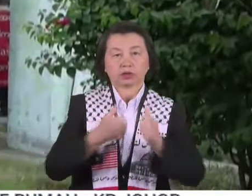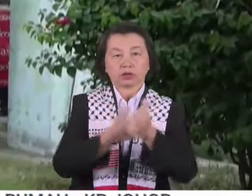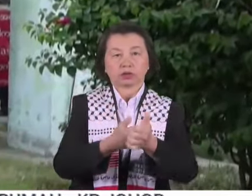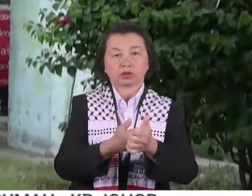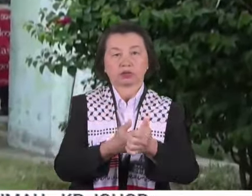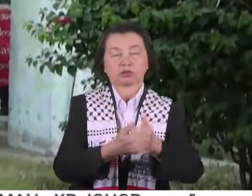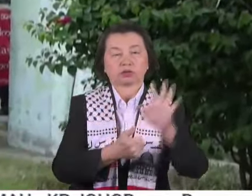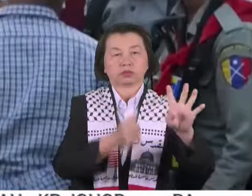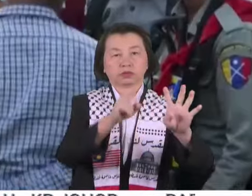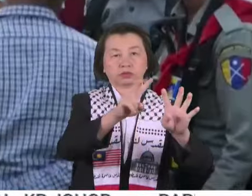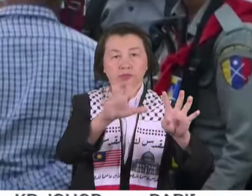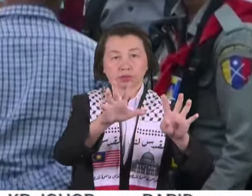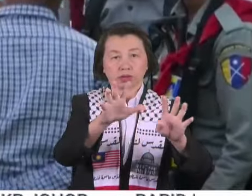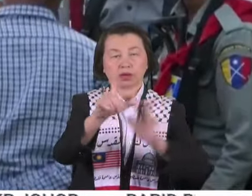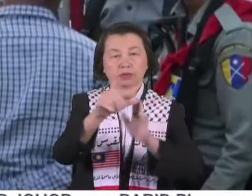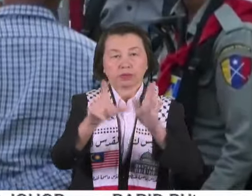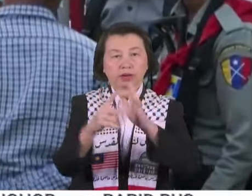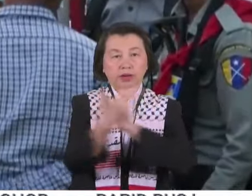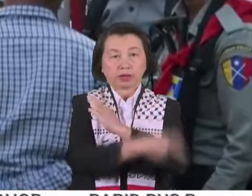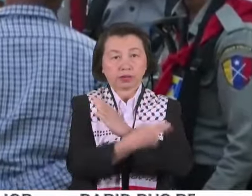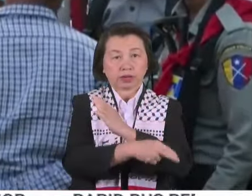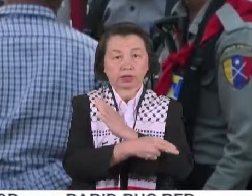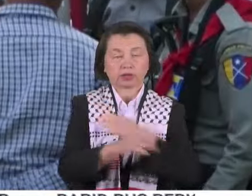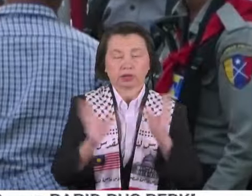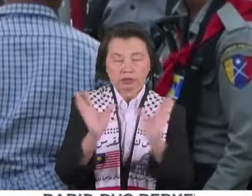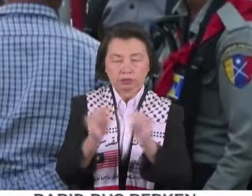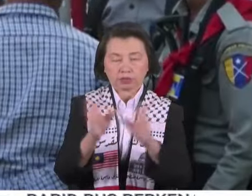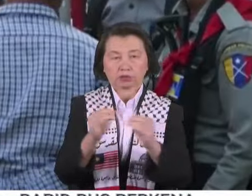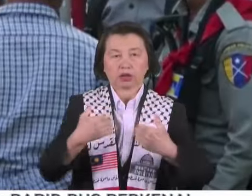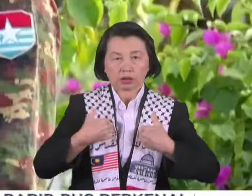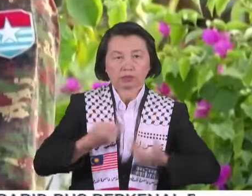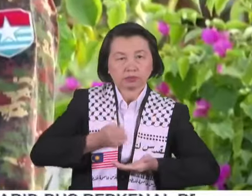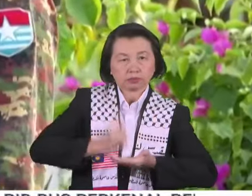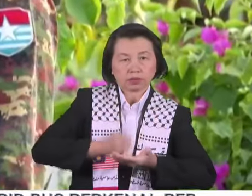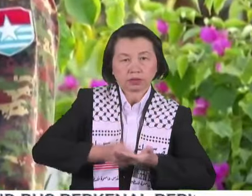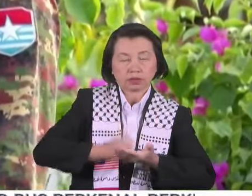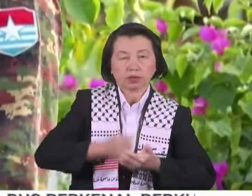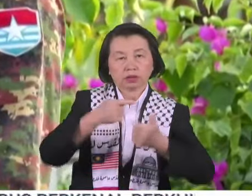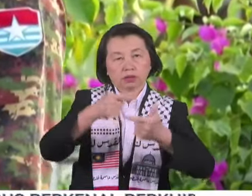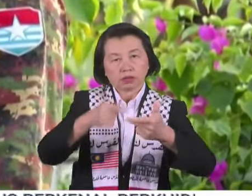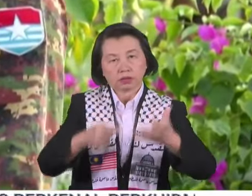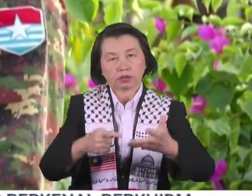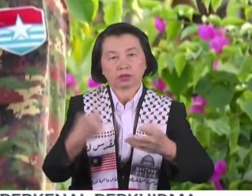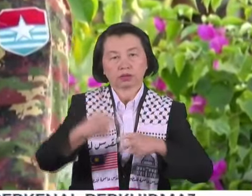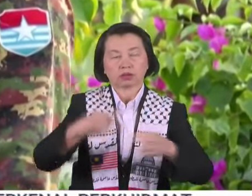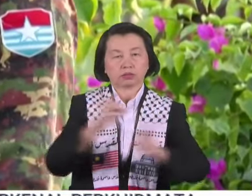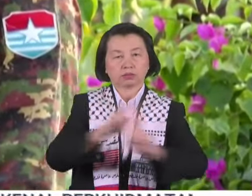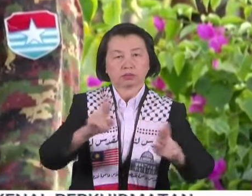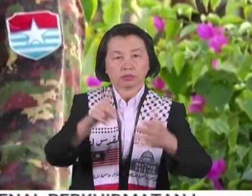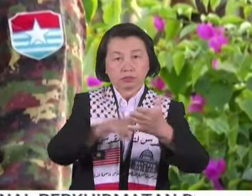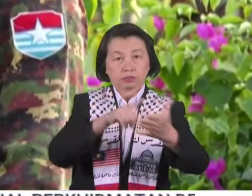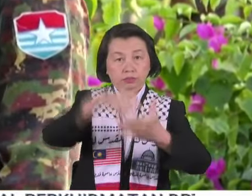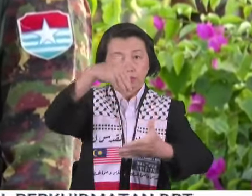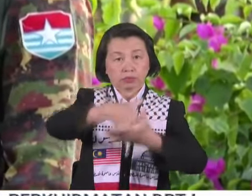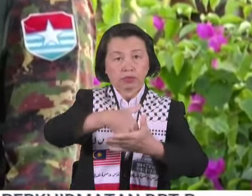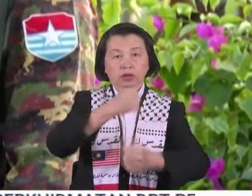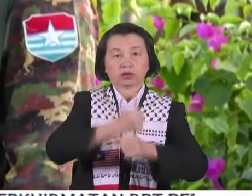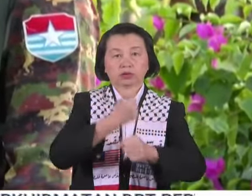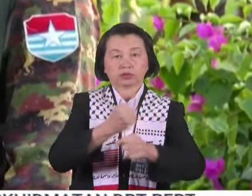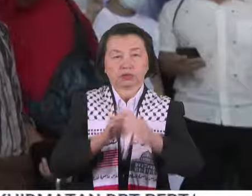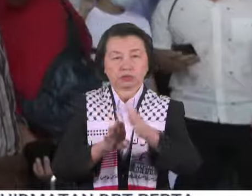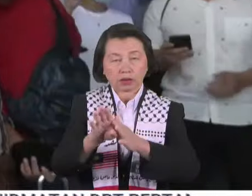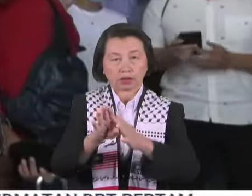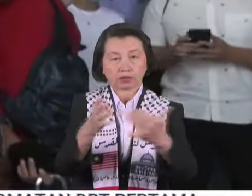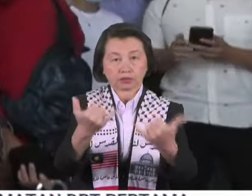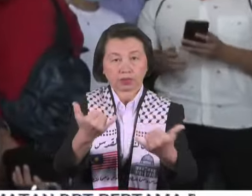Seksyen 425 Perlembagaan Negara. Mesyuarat turut membincangkan perkara-perkara berkaitan persiapan pilihan raya, kerja-kerja